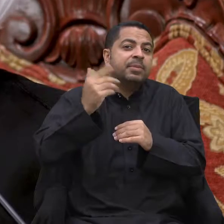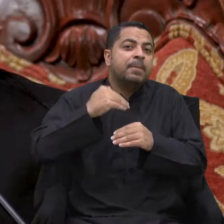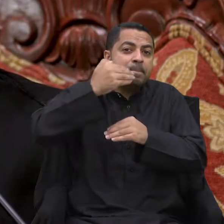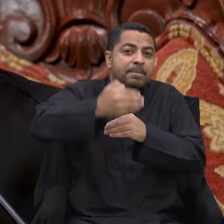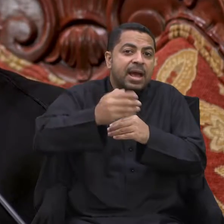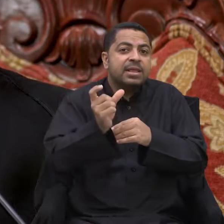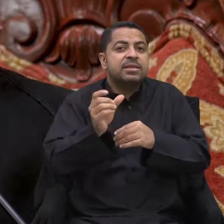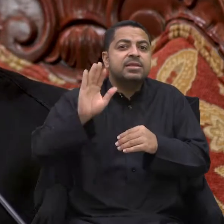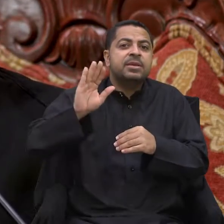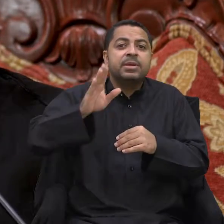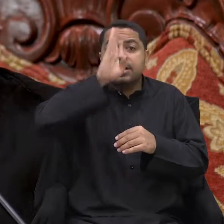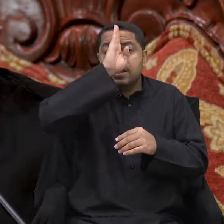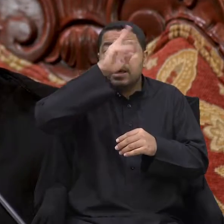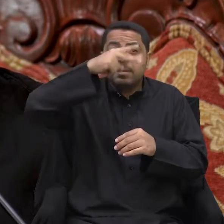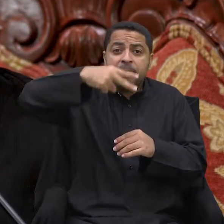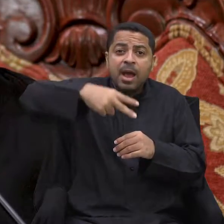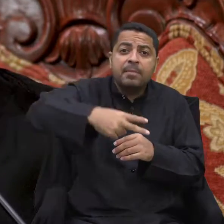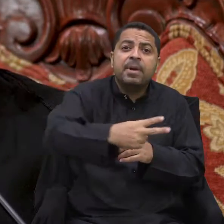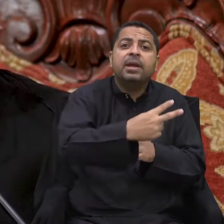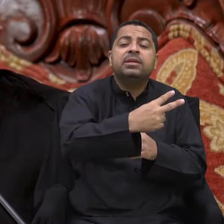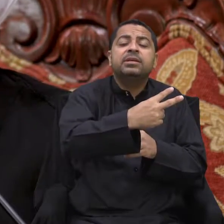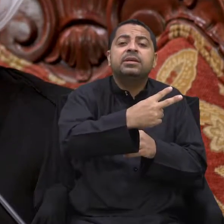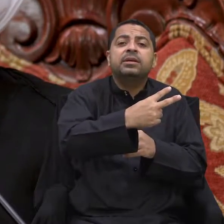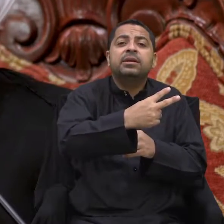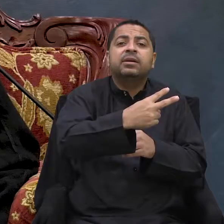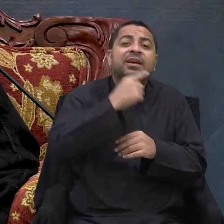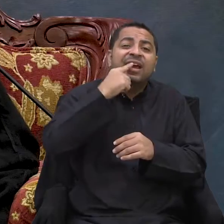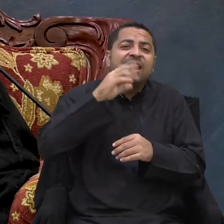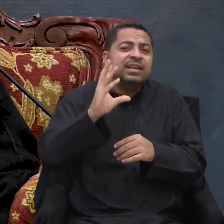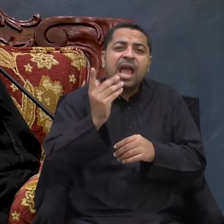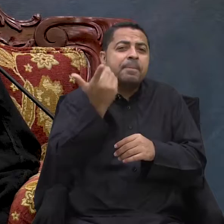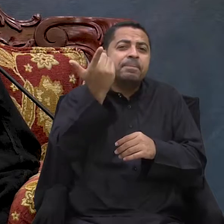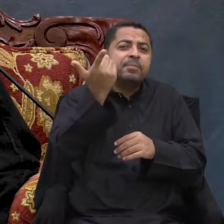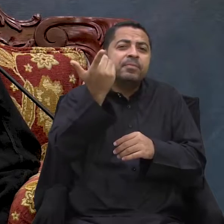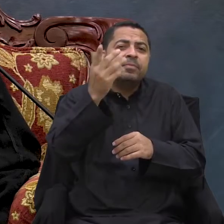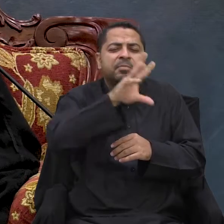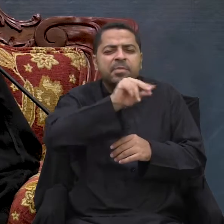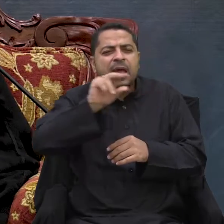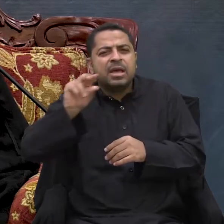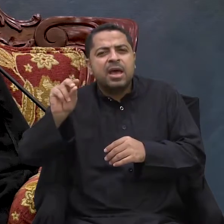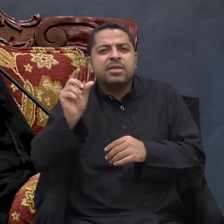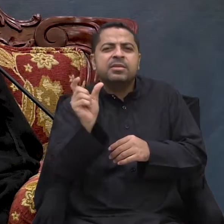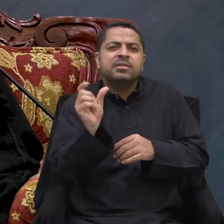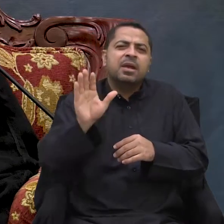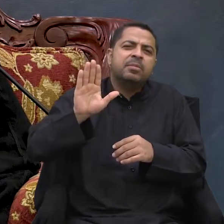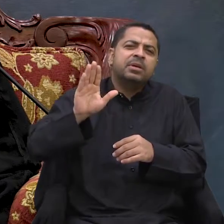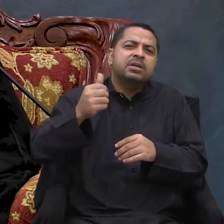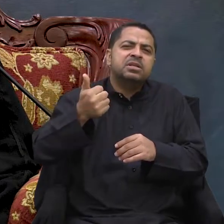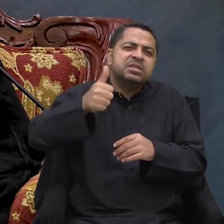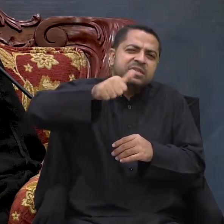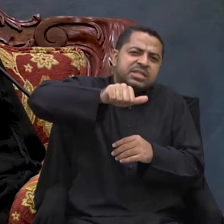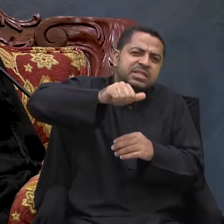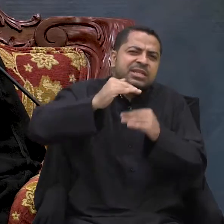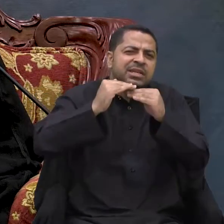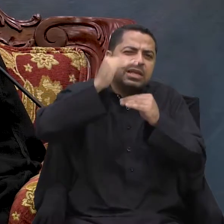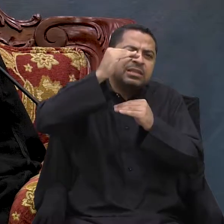علي أمير المؤمنين عليه السلام وهو يقارب هذا العمر. ولو